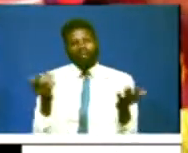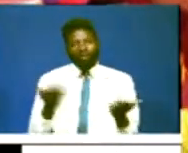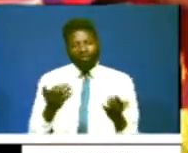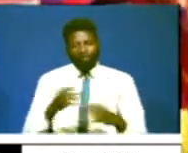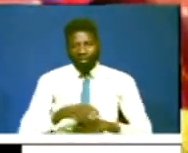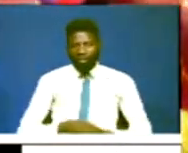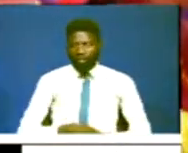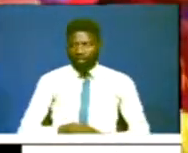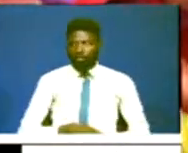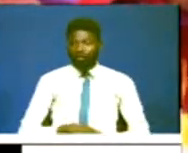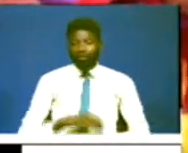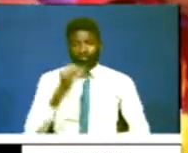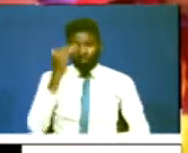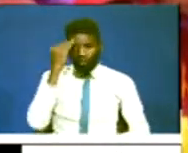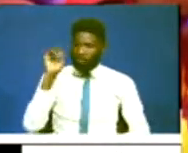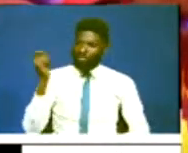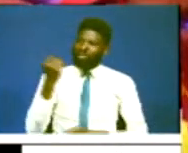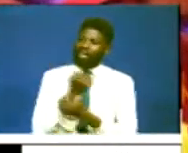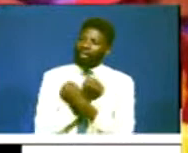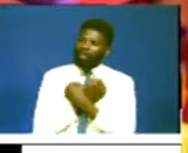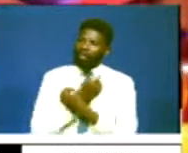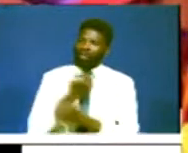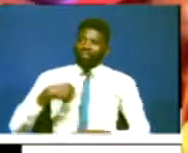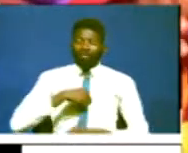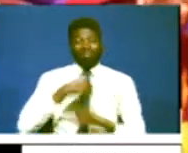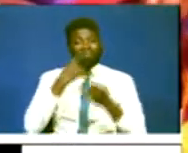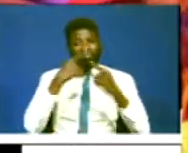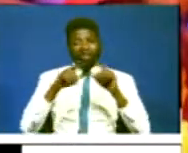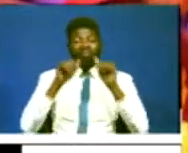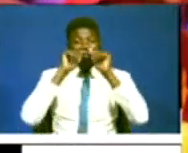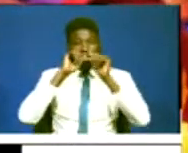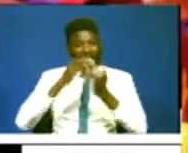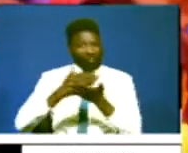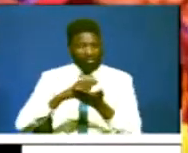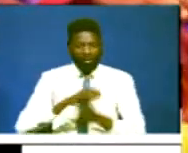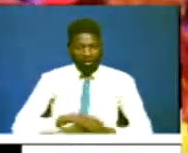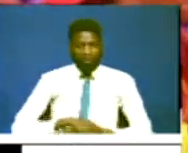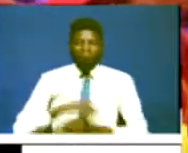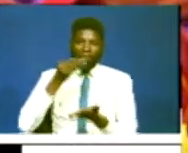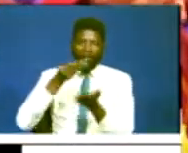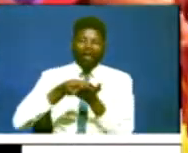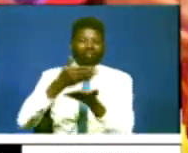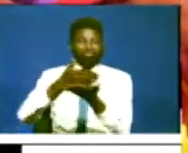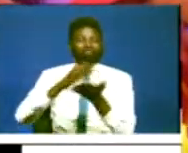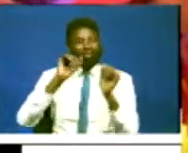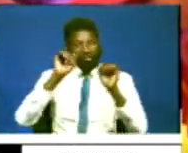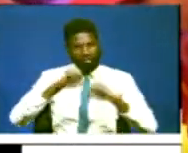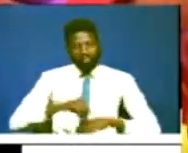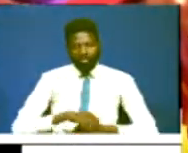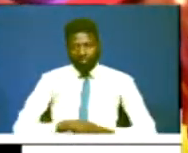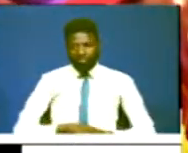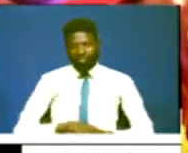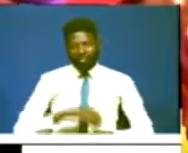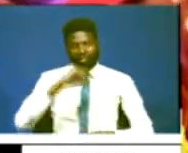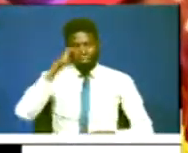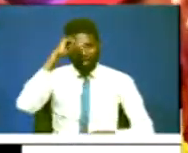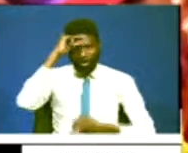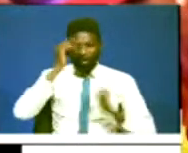Na unajua rais anatupenda, lakini baraka hawezi gawia sisi. Kama ni pesa angetugawia. So governor, rais